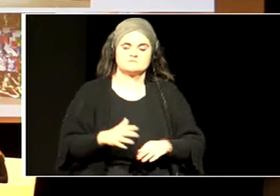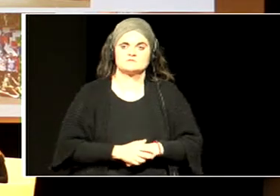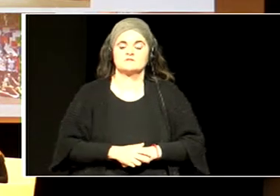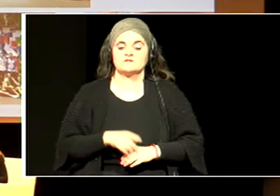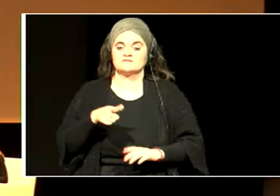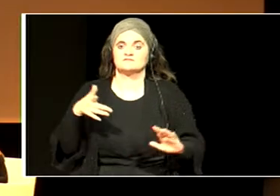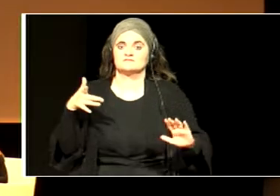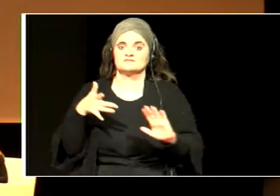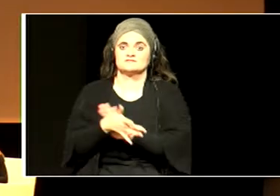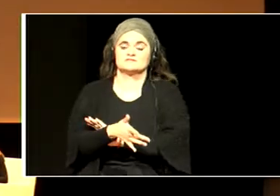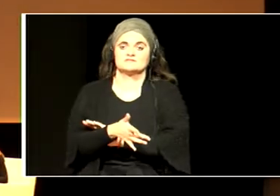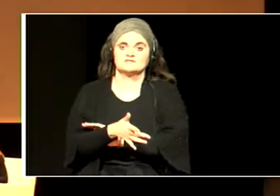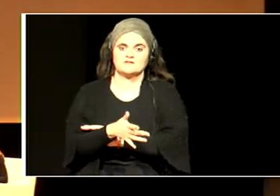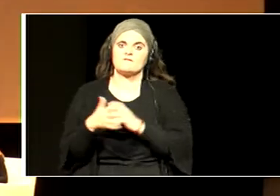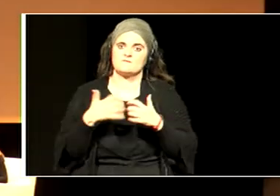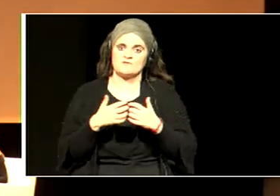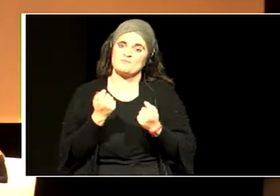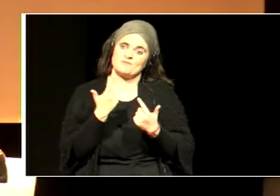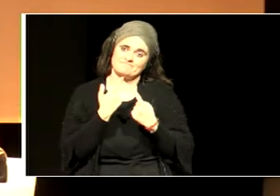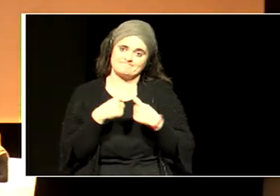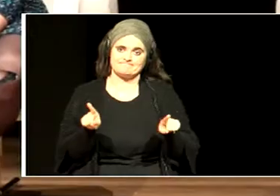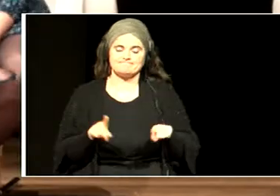motako funtzionamendua, bai?